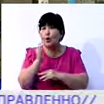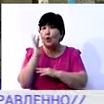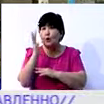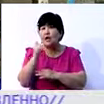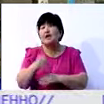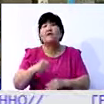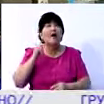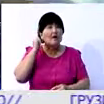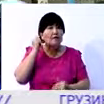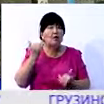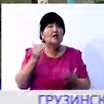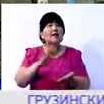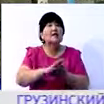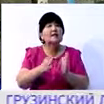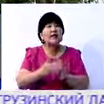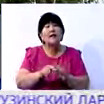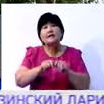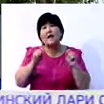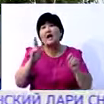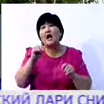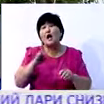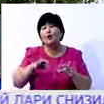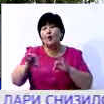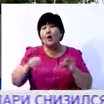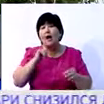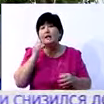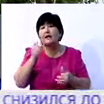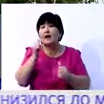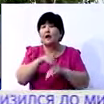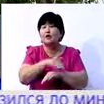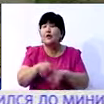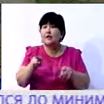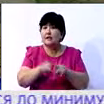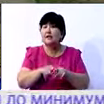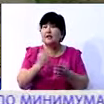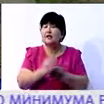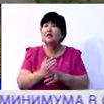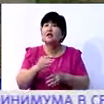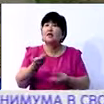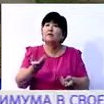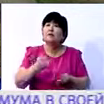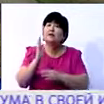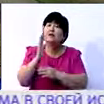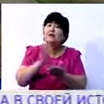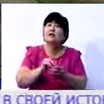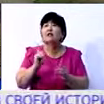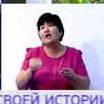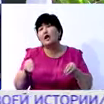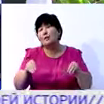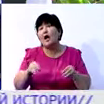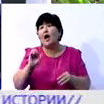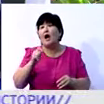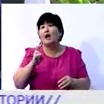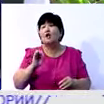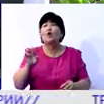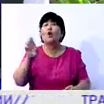их возраста и состояния, создать карту озеленения каждой улицы, где спилить мертвое дерево, где подсадить. Агрономы,